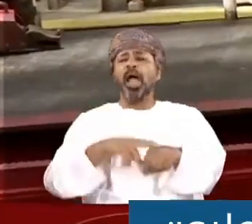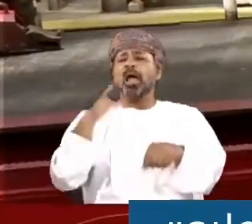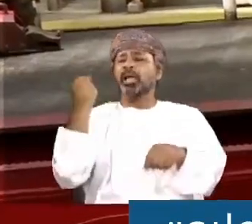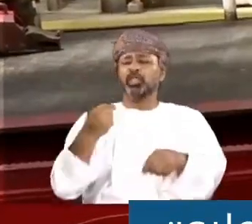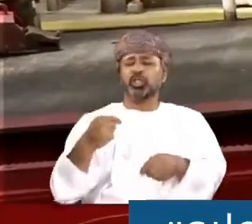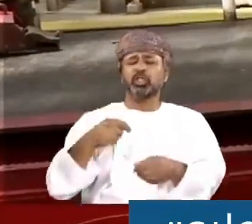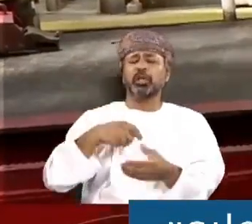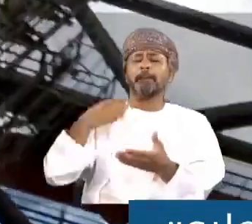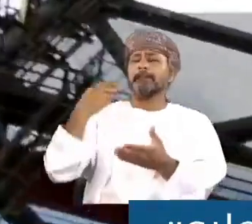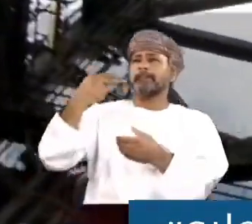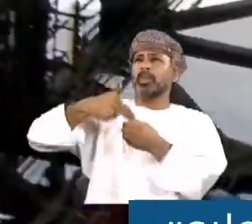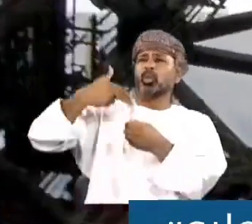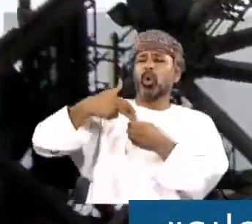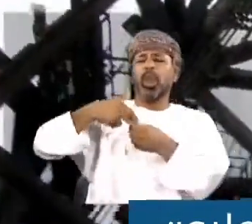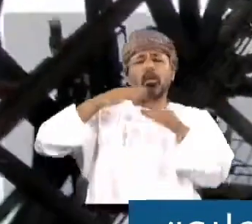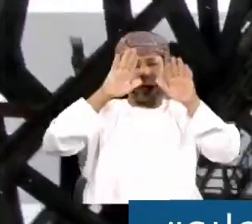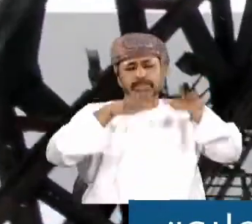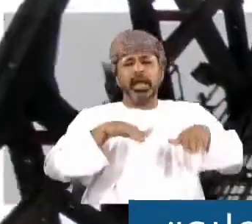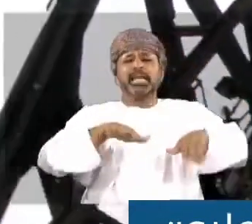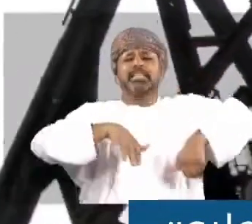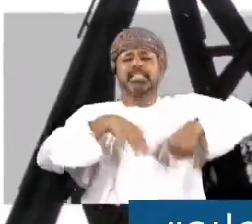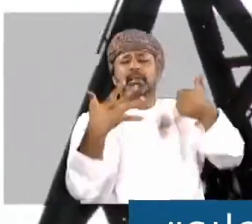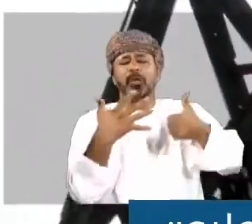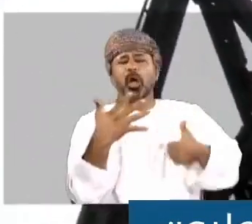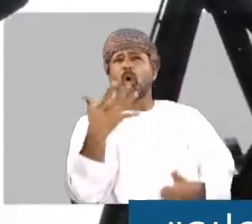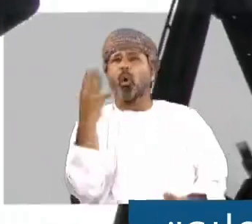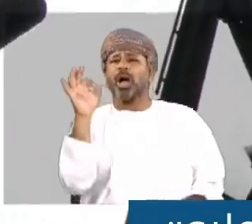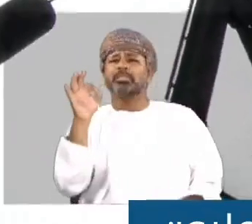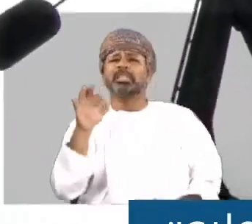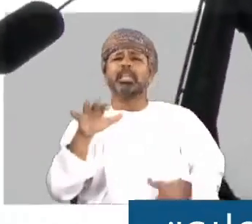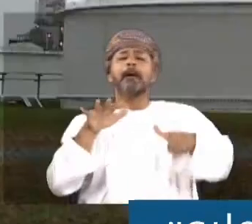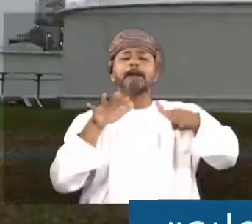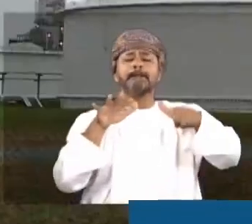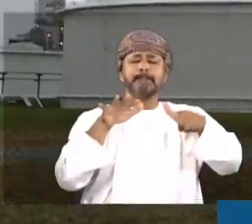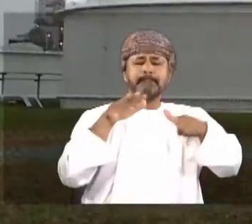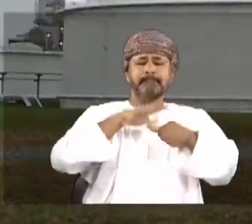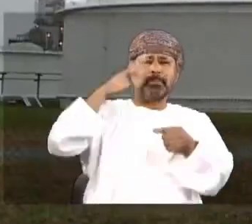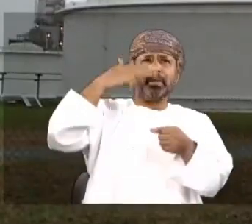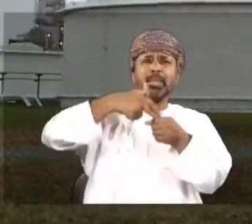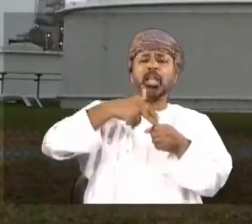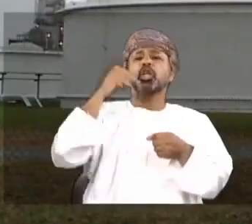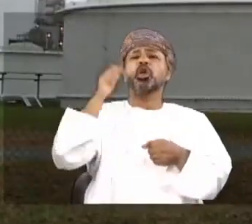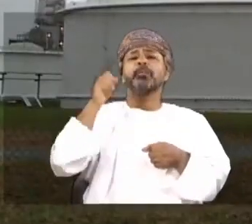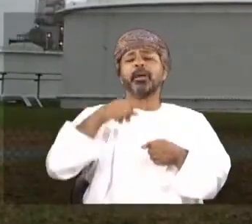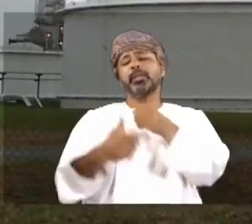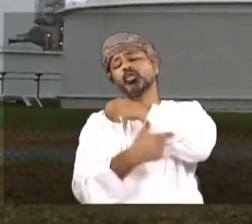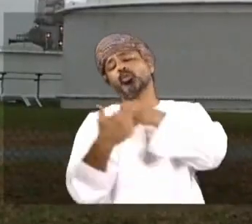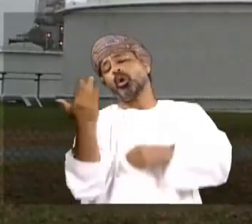الولايات المتحدة من الخام ب 655 ألف برميل يوميا الأسبوع الماضي.